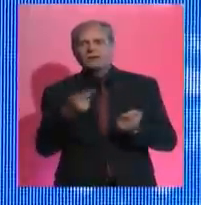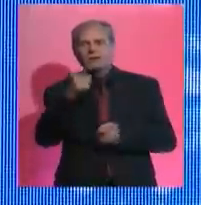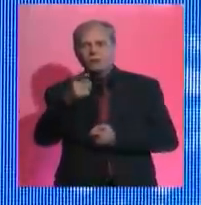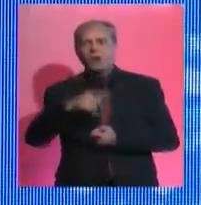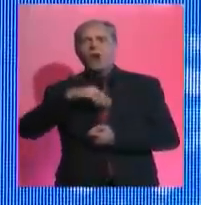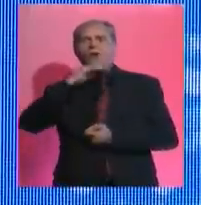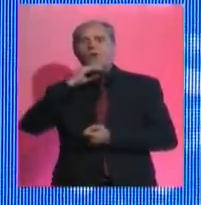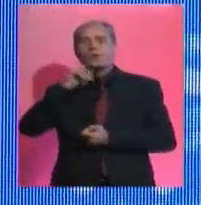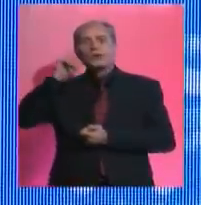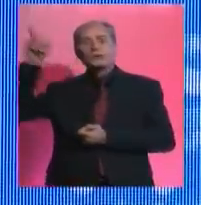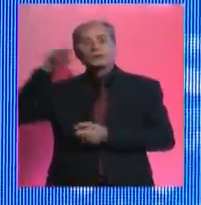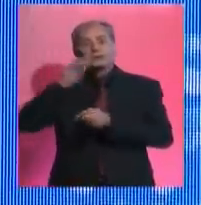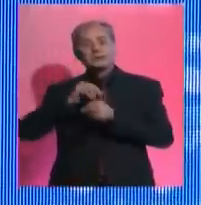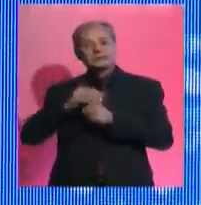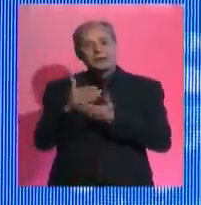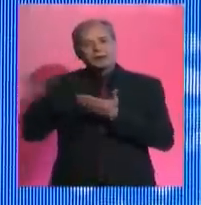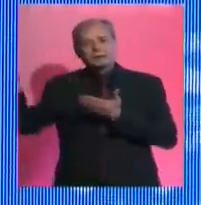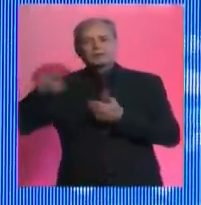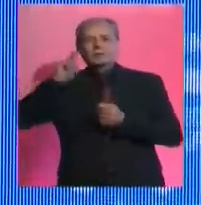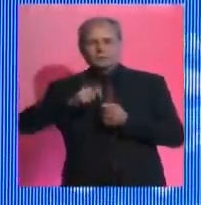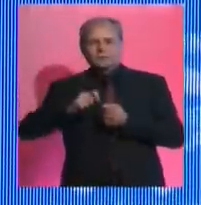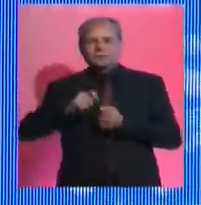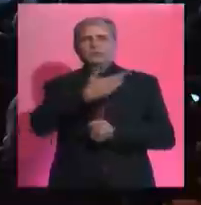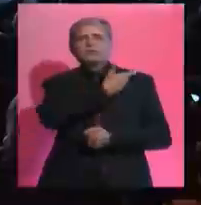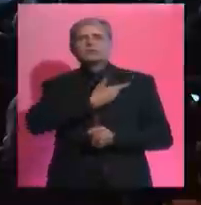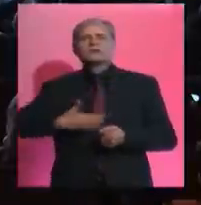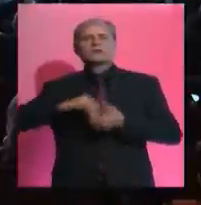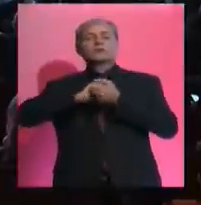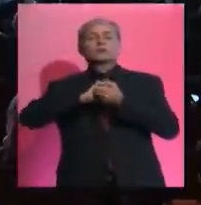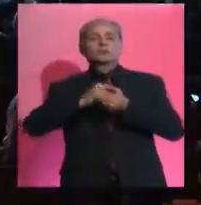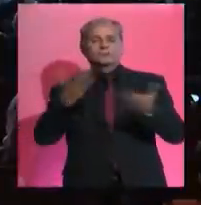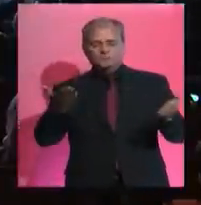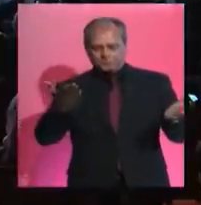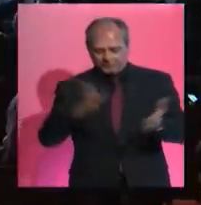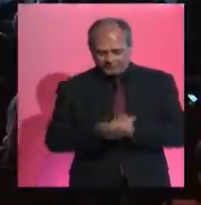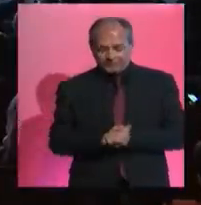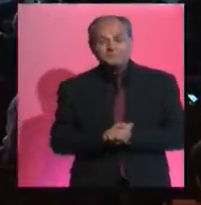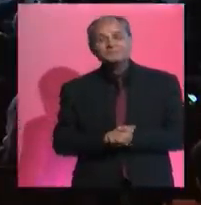batılı Zahir olmasını sağlayabiliriz Sevgili dostlarım